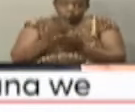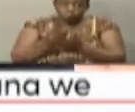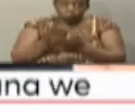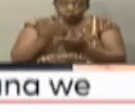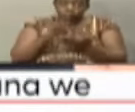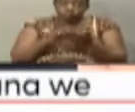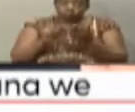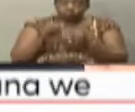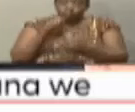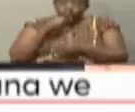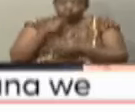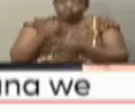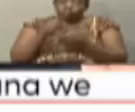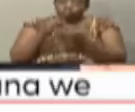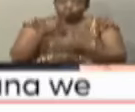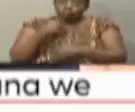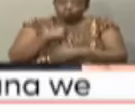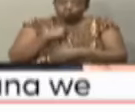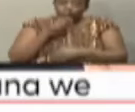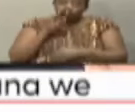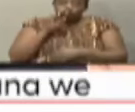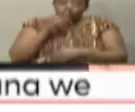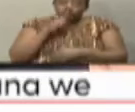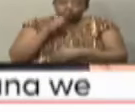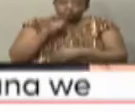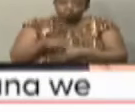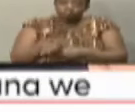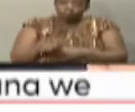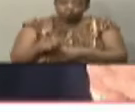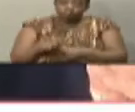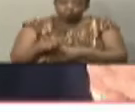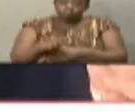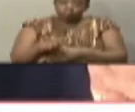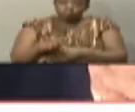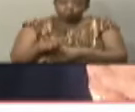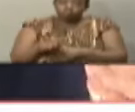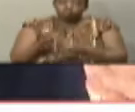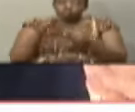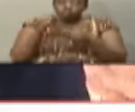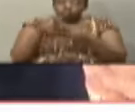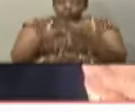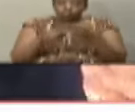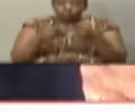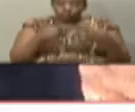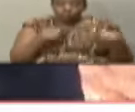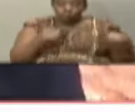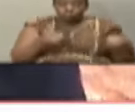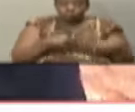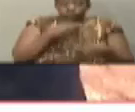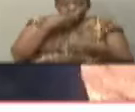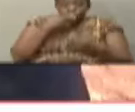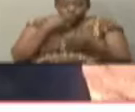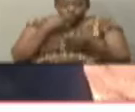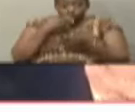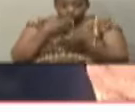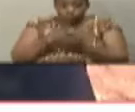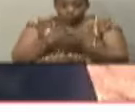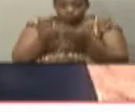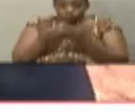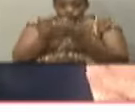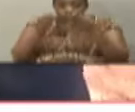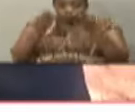we nyamba obeere taata we teyajja okwo omutima omulungi buli